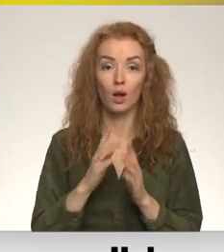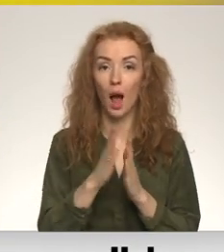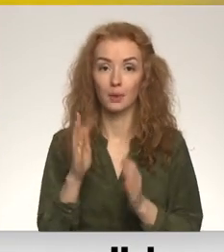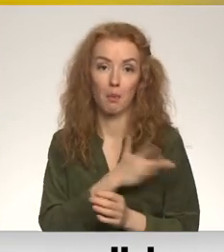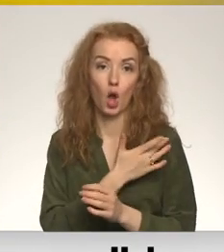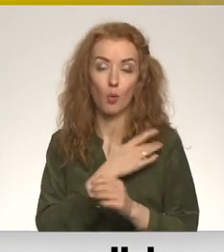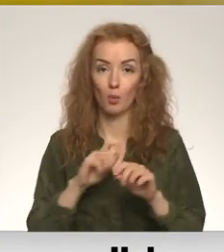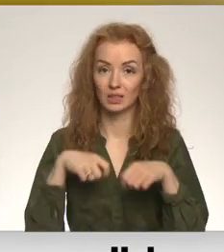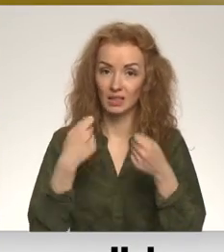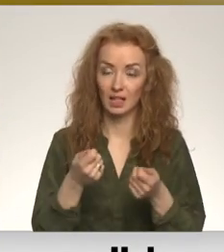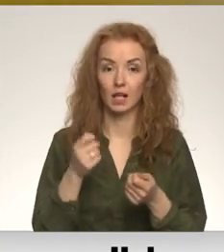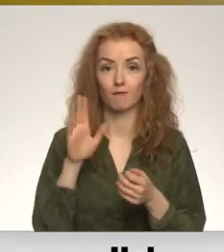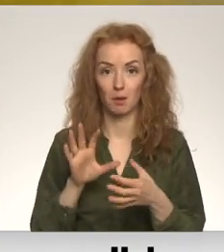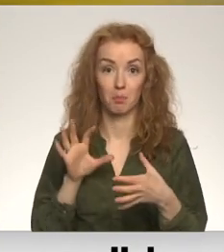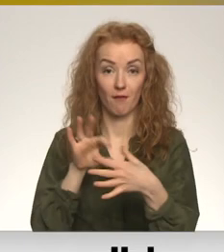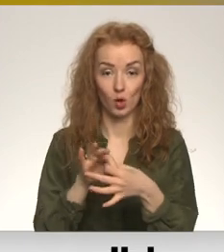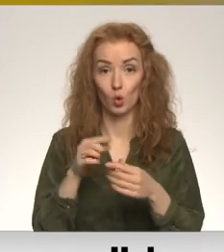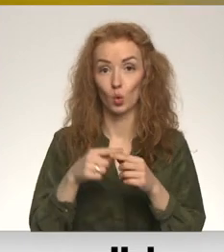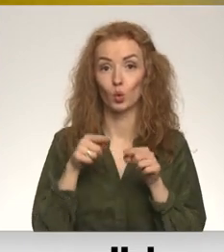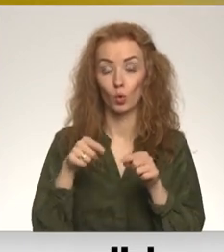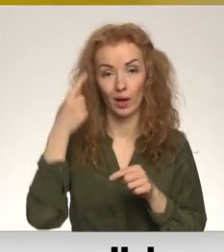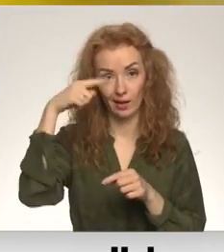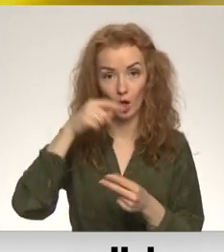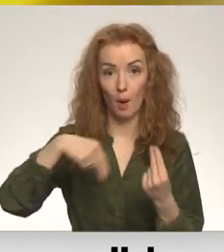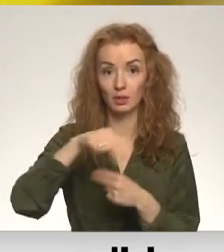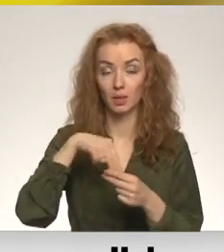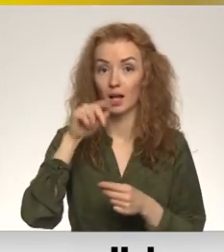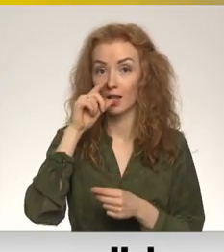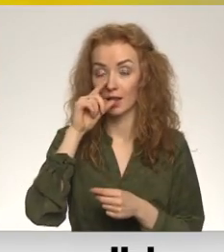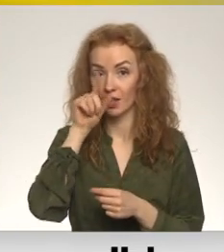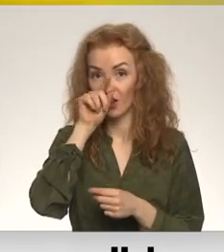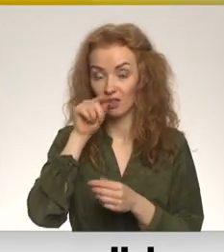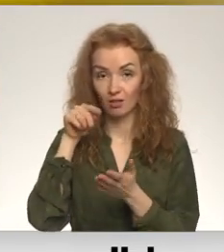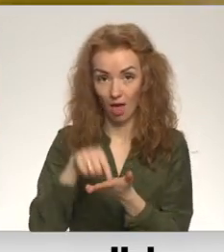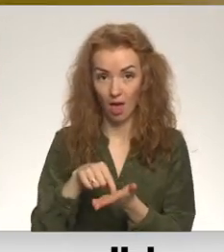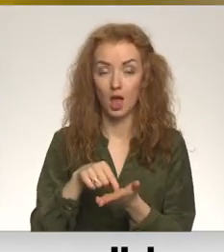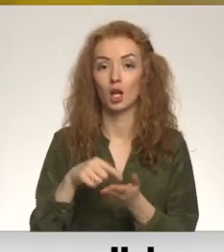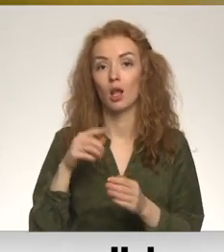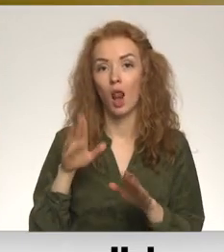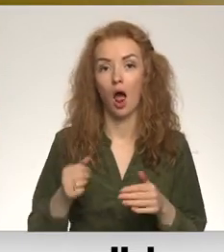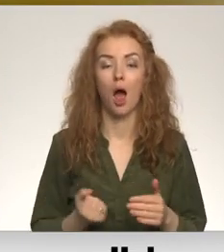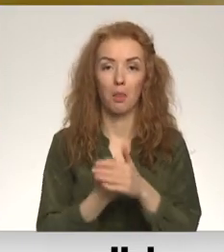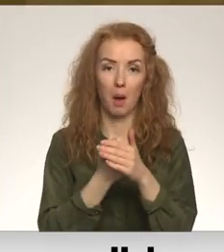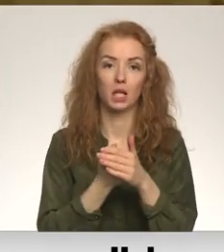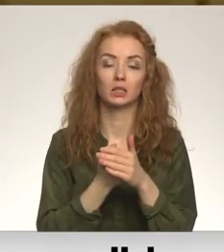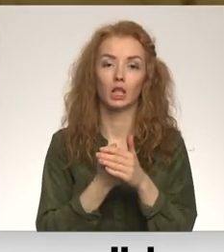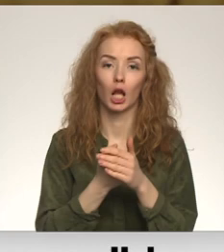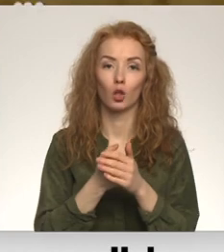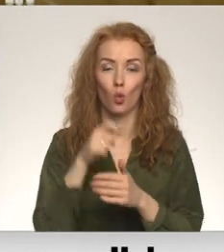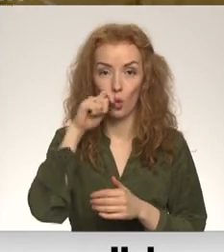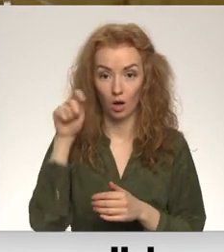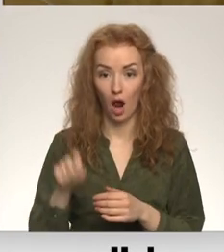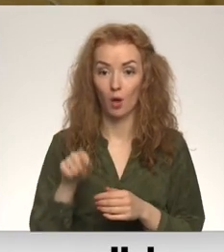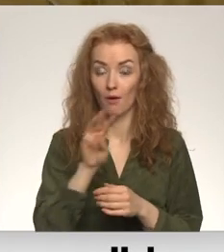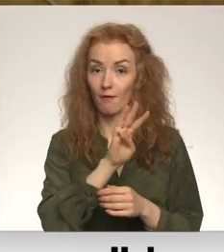aicināts pievienoties šai platformai. Platformas ideja tika apspriesta Twitterī un dzima hakatonā Ukraiņas atbalstam. Interneta vietnē, kas